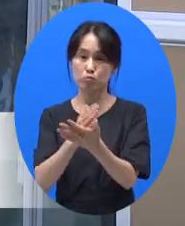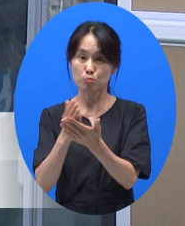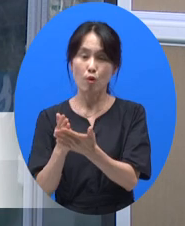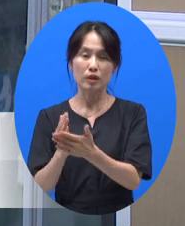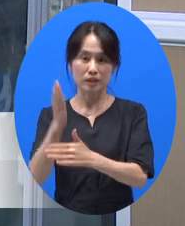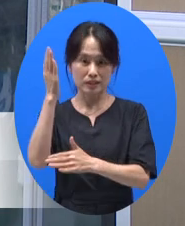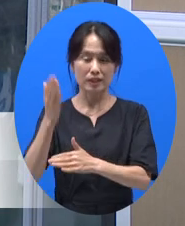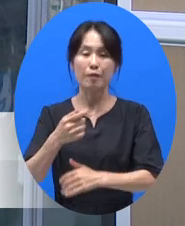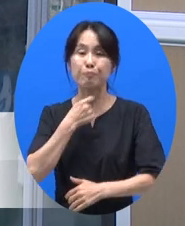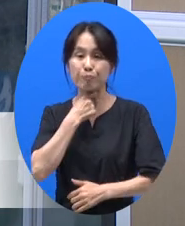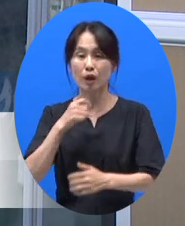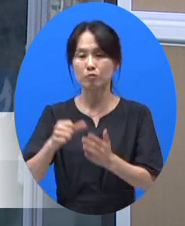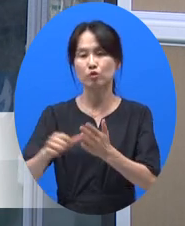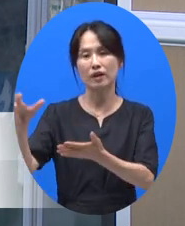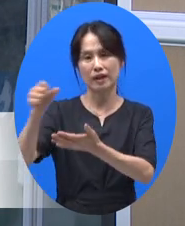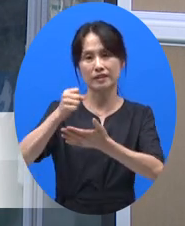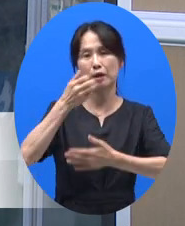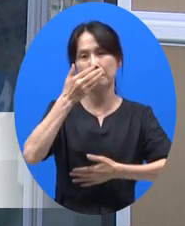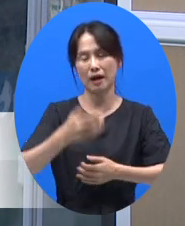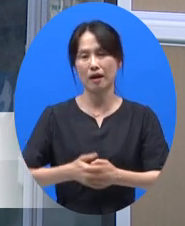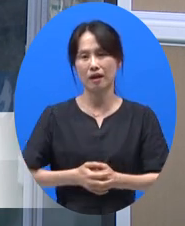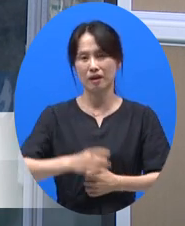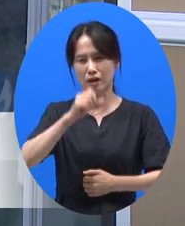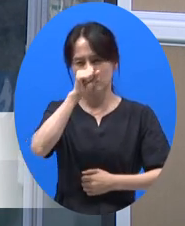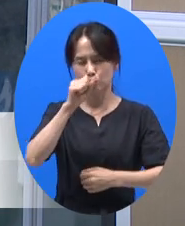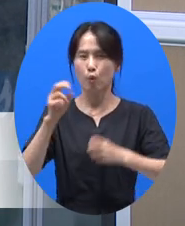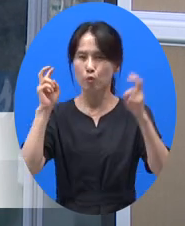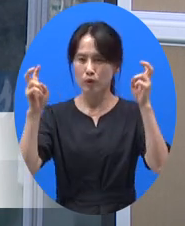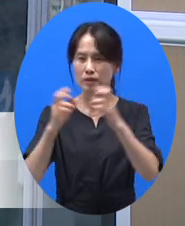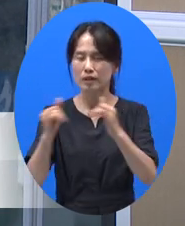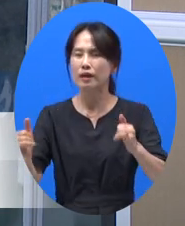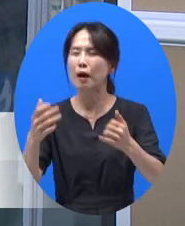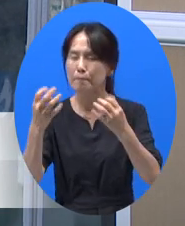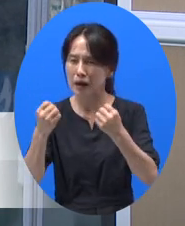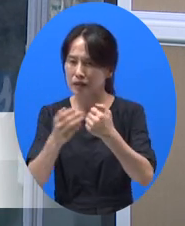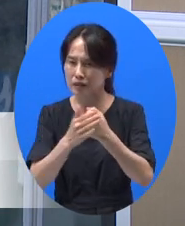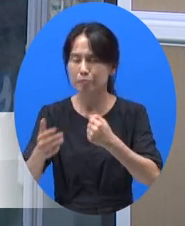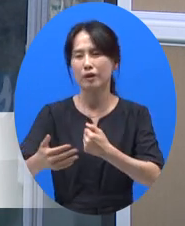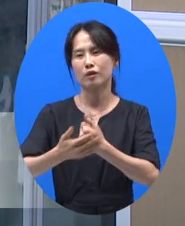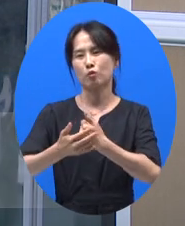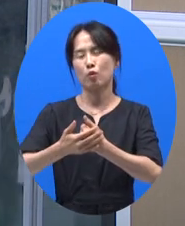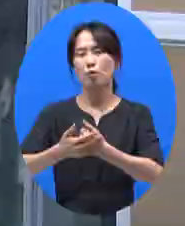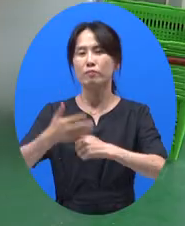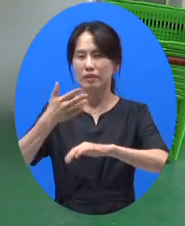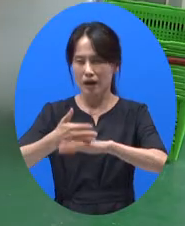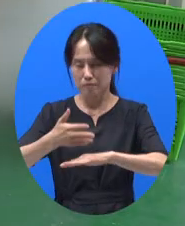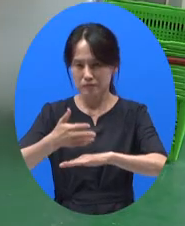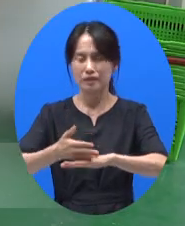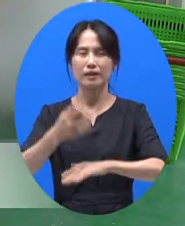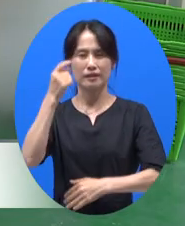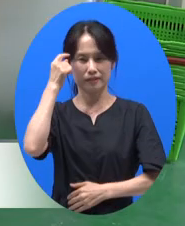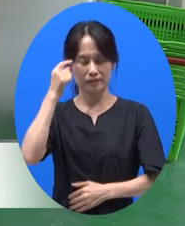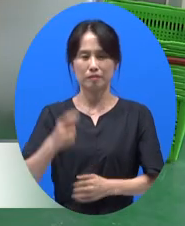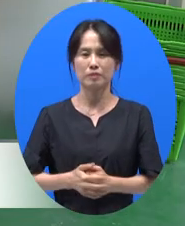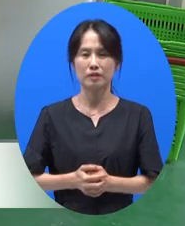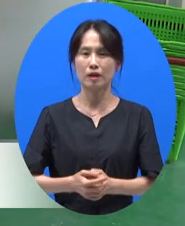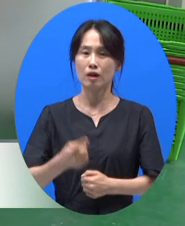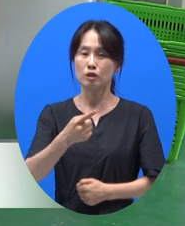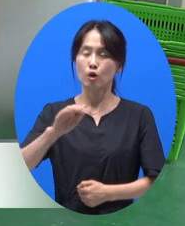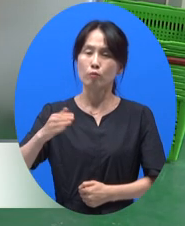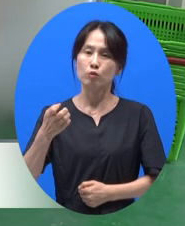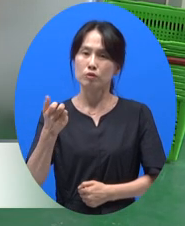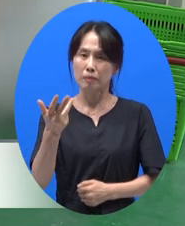좋은 분들이 많아서 저희가 이렇게 혜택도 받는구나 하는 부분이 있어서 감사하게 생각하고 이용하고 있습니다.